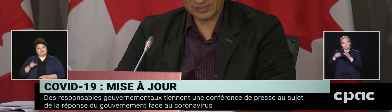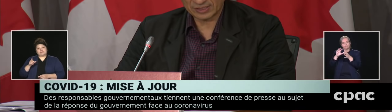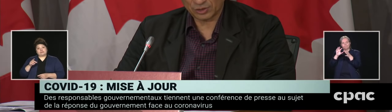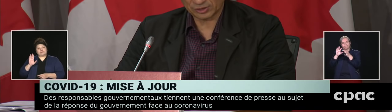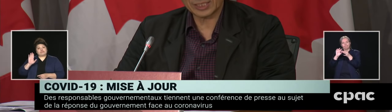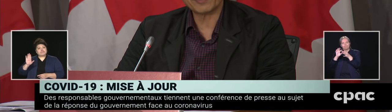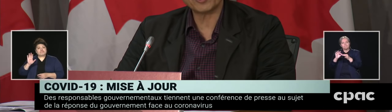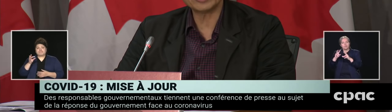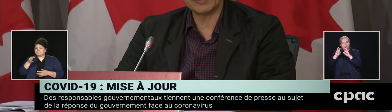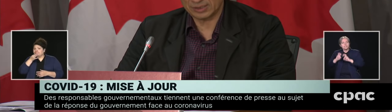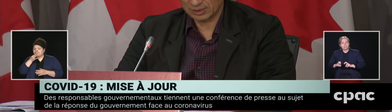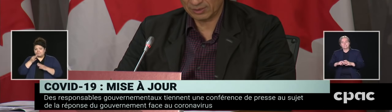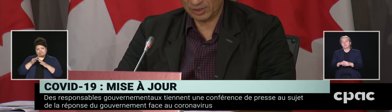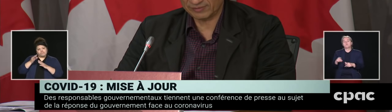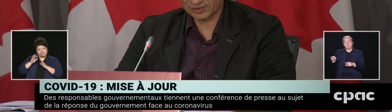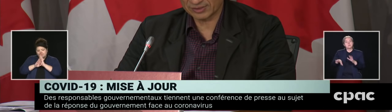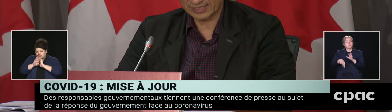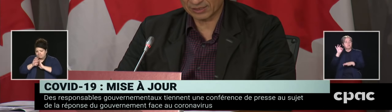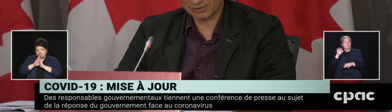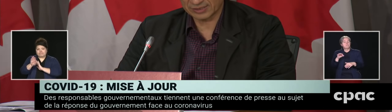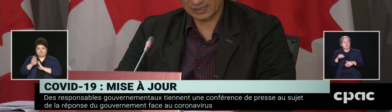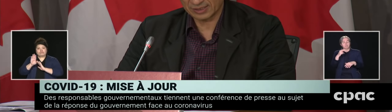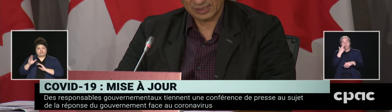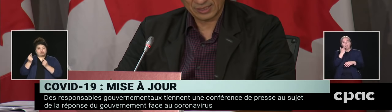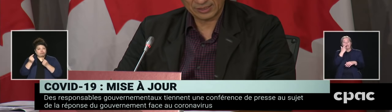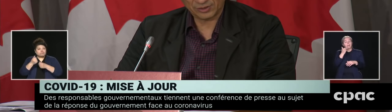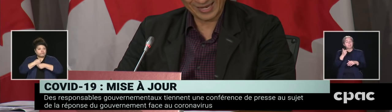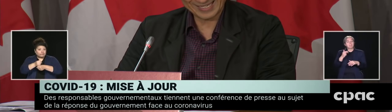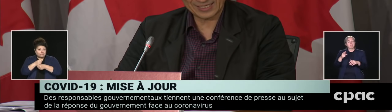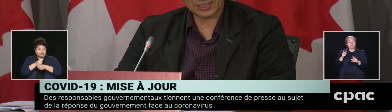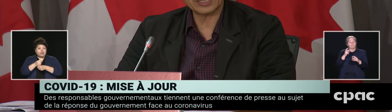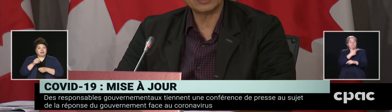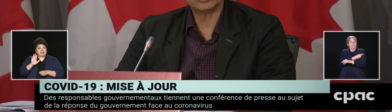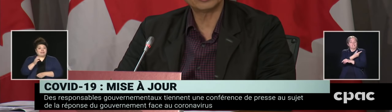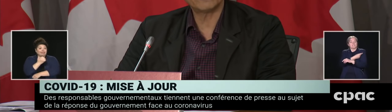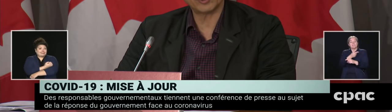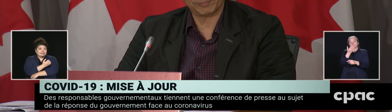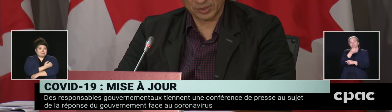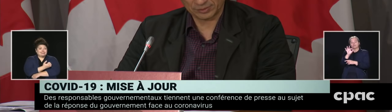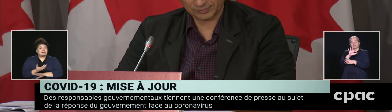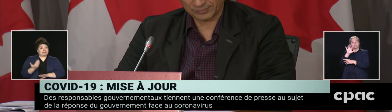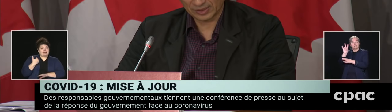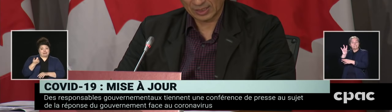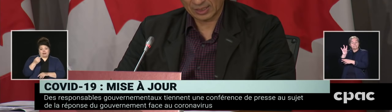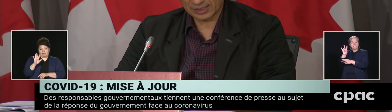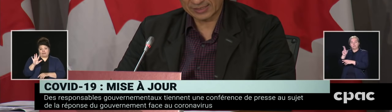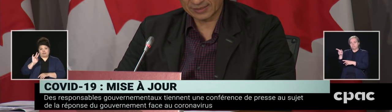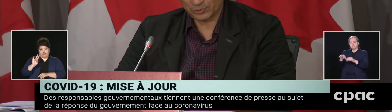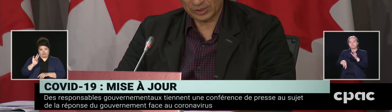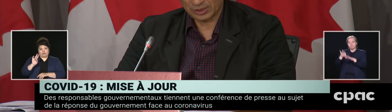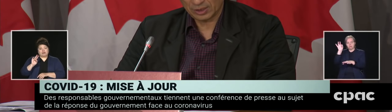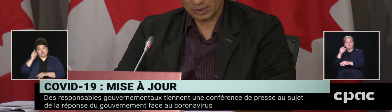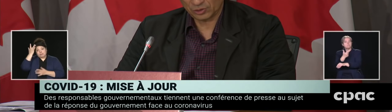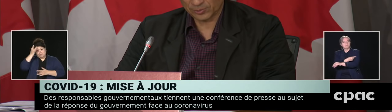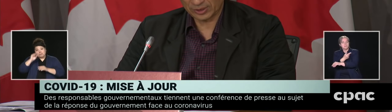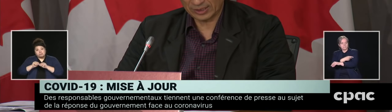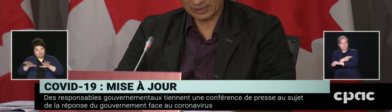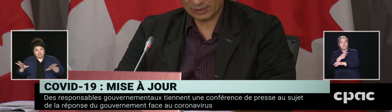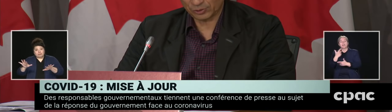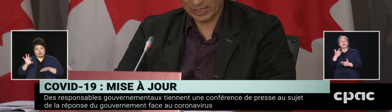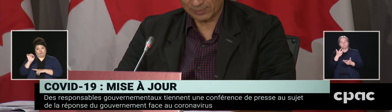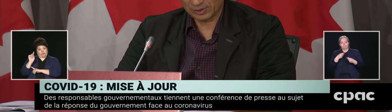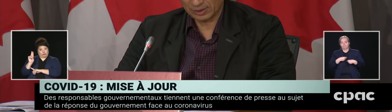qui sévissait lors de la pandémie de 1957 et dont accéléré le développement. Grâce à lui, un